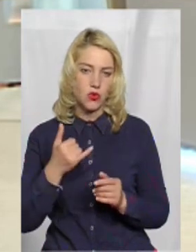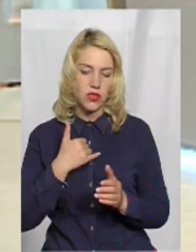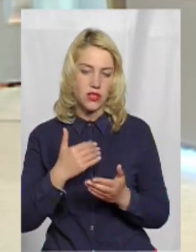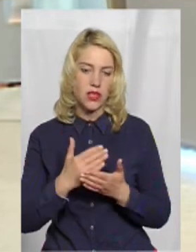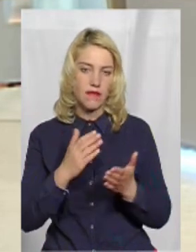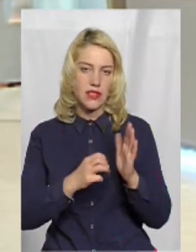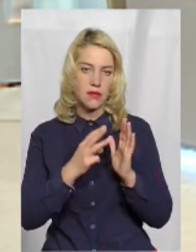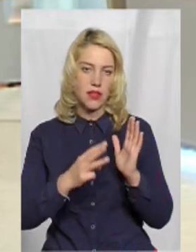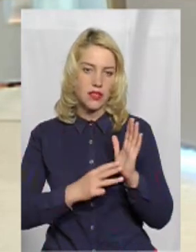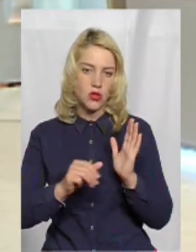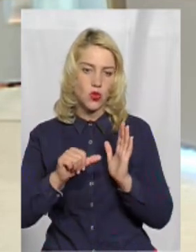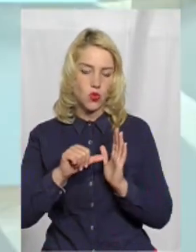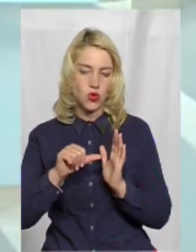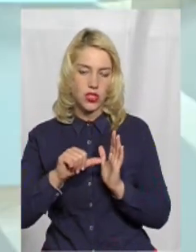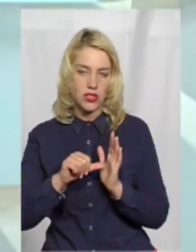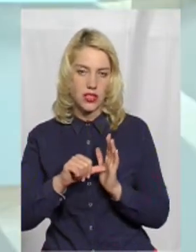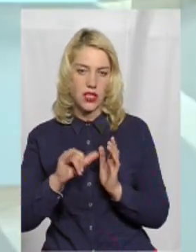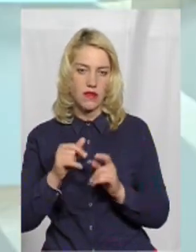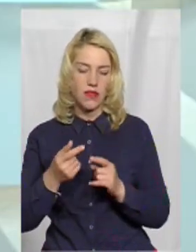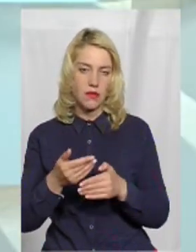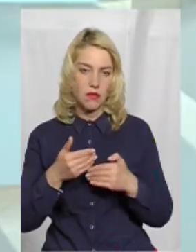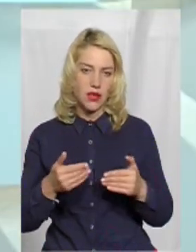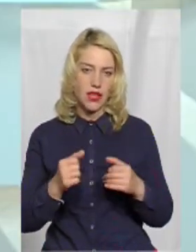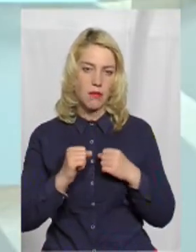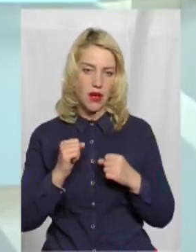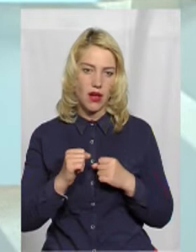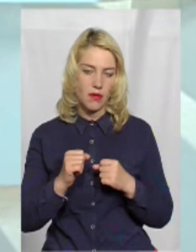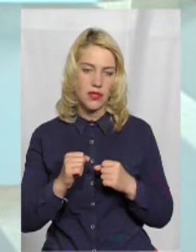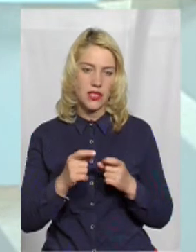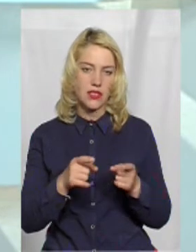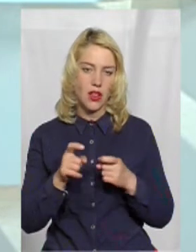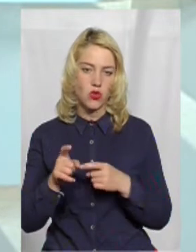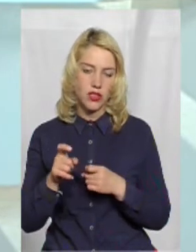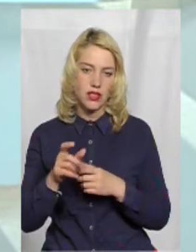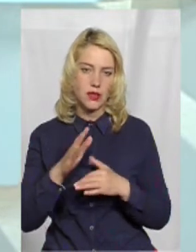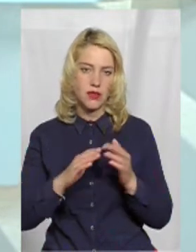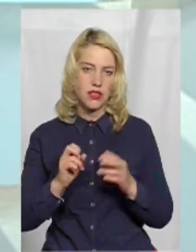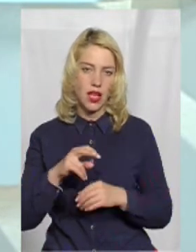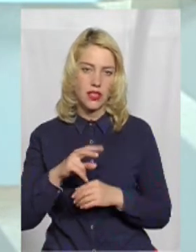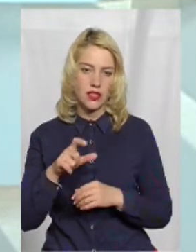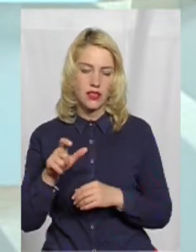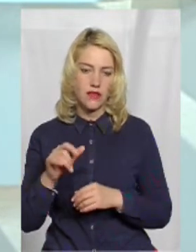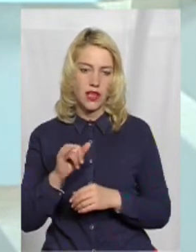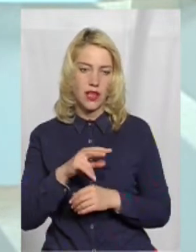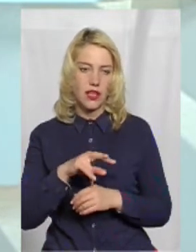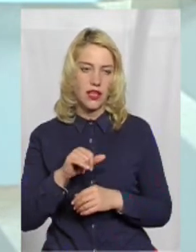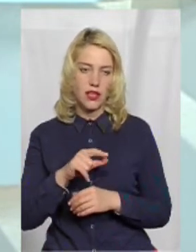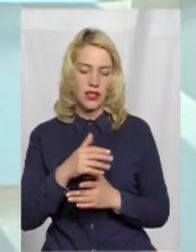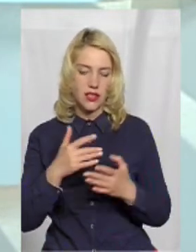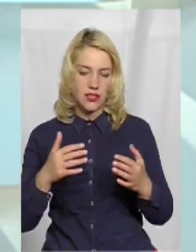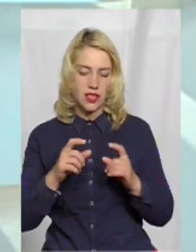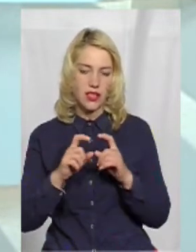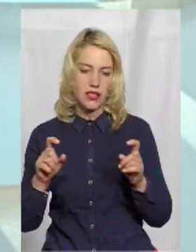18 учасників нашої платформи кластеру, і ми намагаємося залучати спеціалістів із там різних інстанцій.